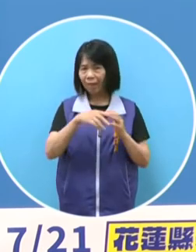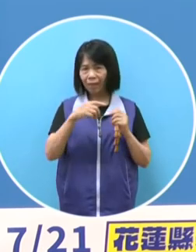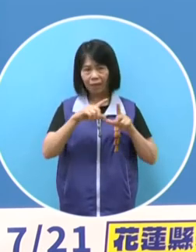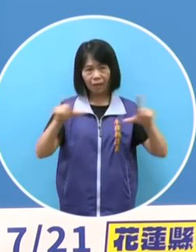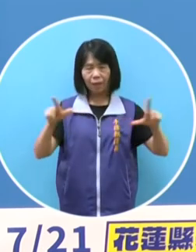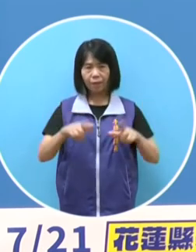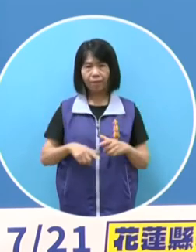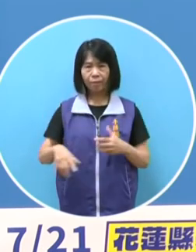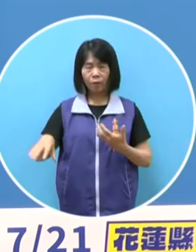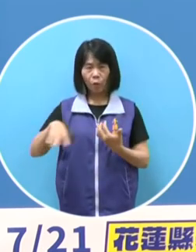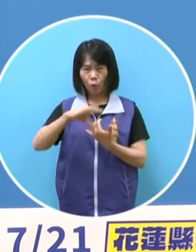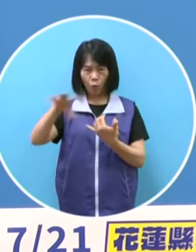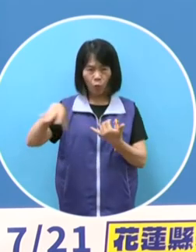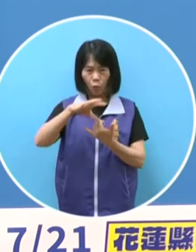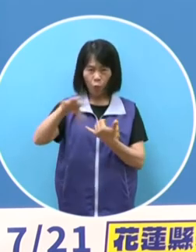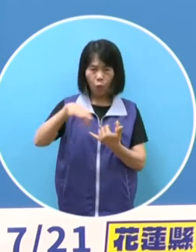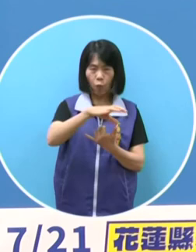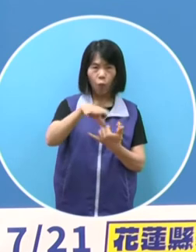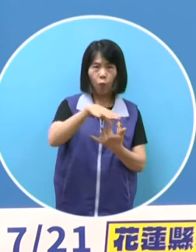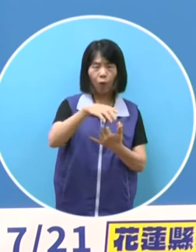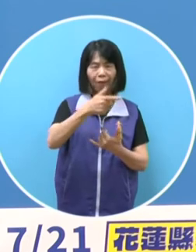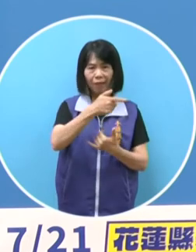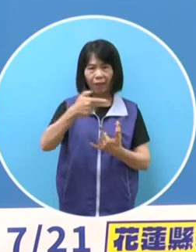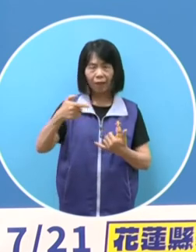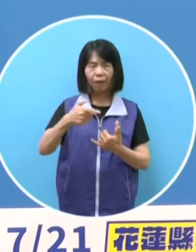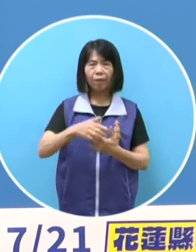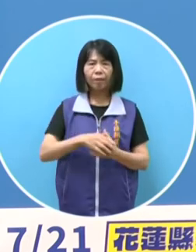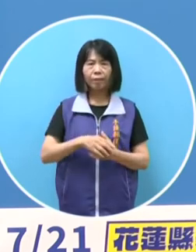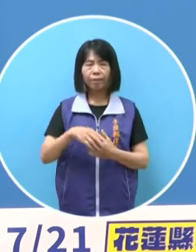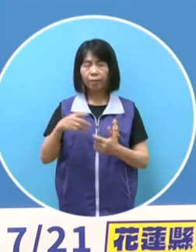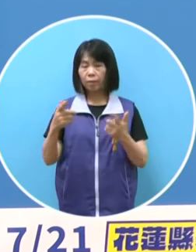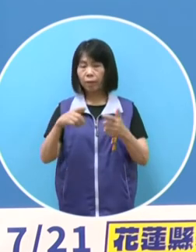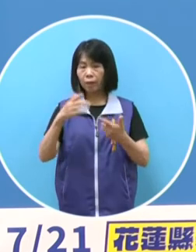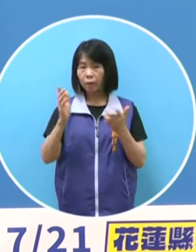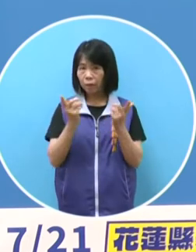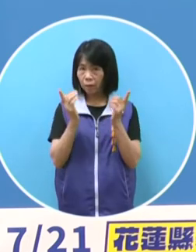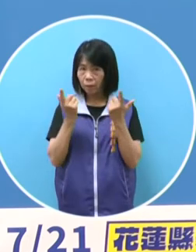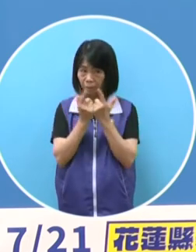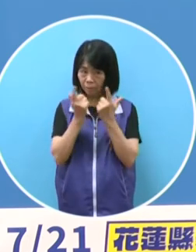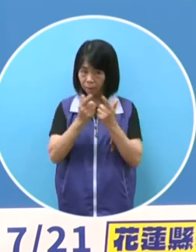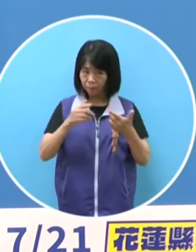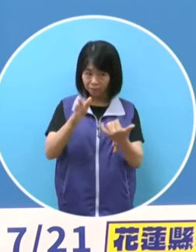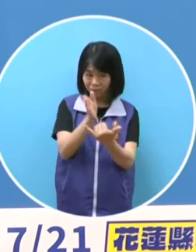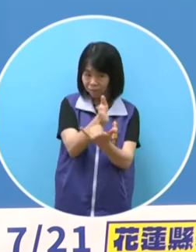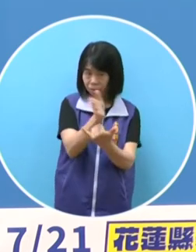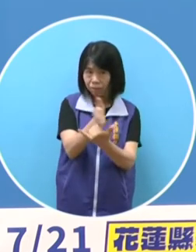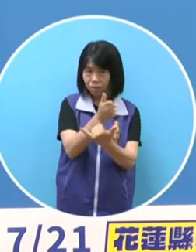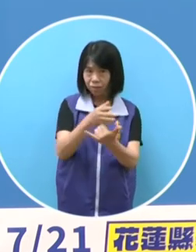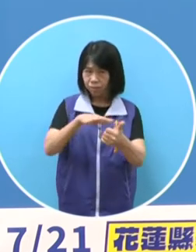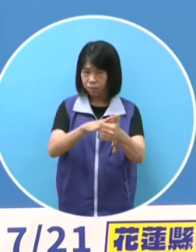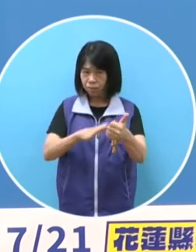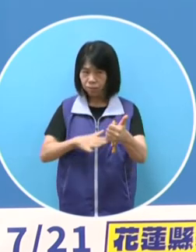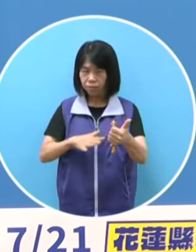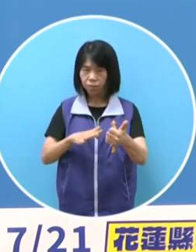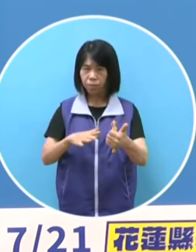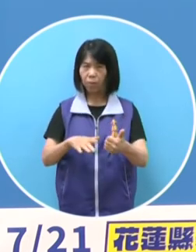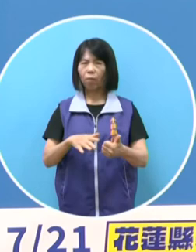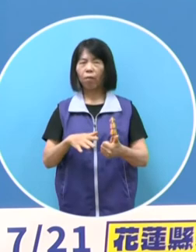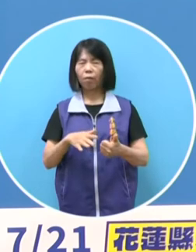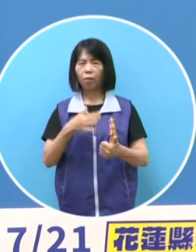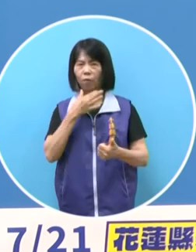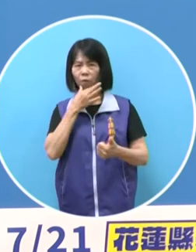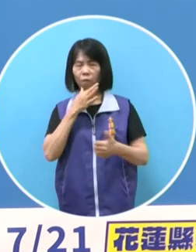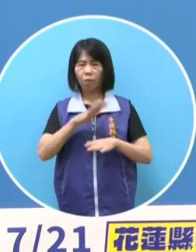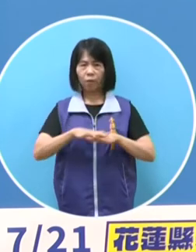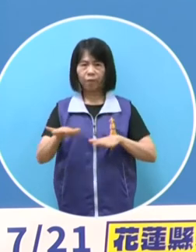的环流越来越大，其实对于北台湾的影响其实也相形的。未知数我